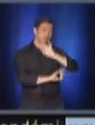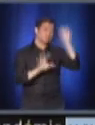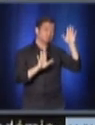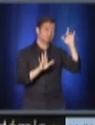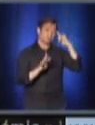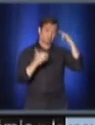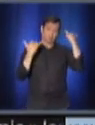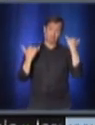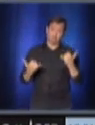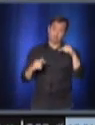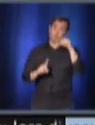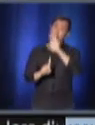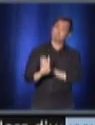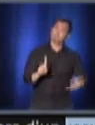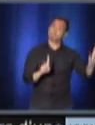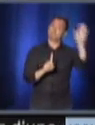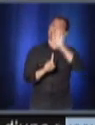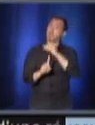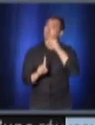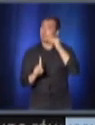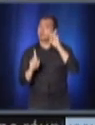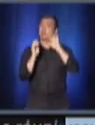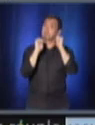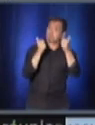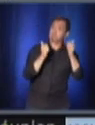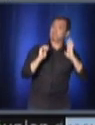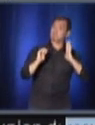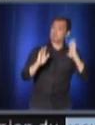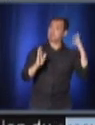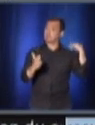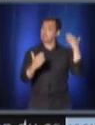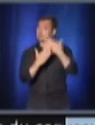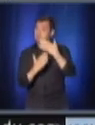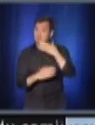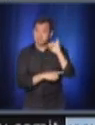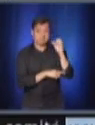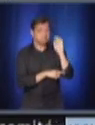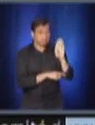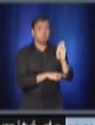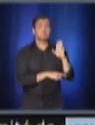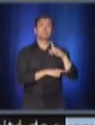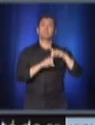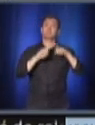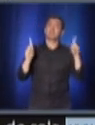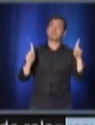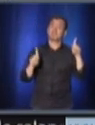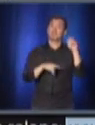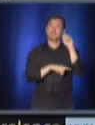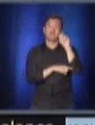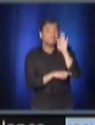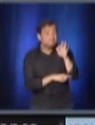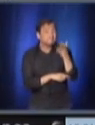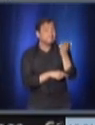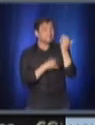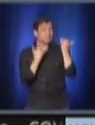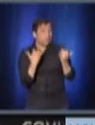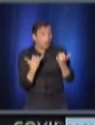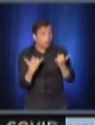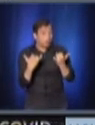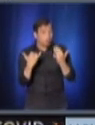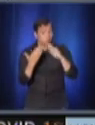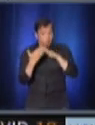travail. Maintenant, si nous oublions, si nous nous relâchons et si nous revivons la situation qui est pire que ce qu'on